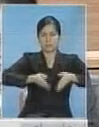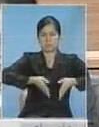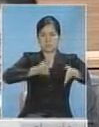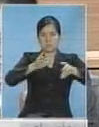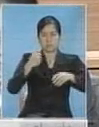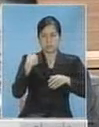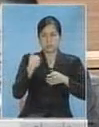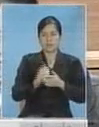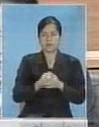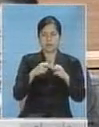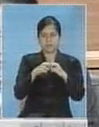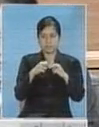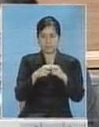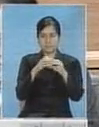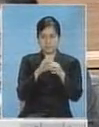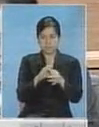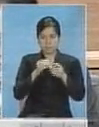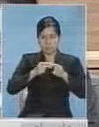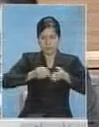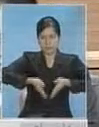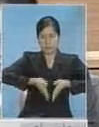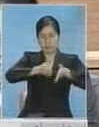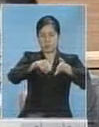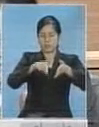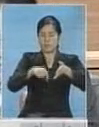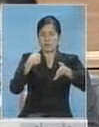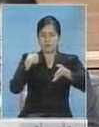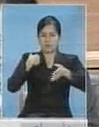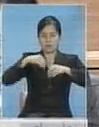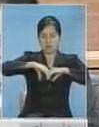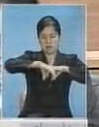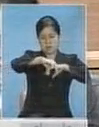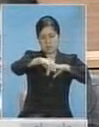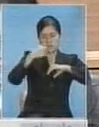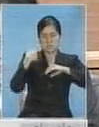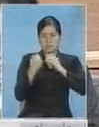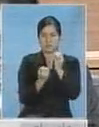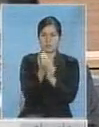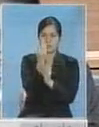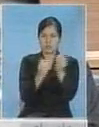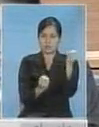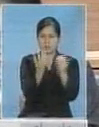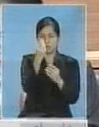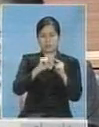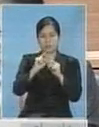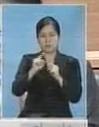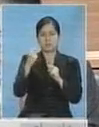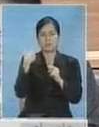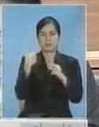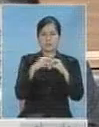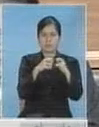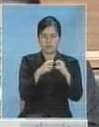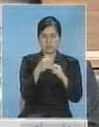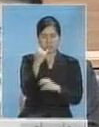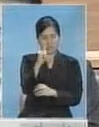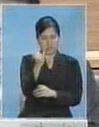กาะกลางไม่ว่าจะเป็นเรื่องของต้นมงต้นไม้อะไรนะครับที่ทำไว้มันเป็นการบังรถ